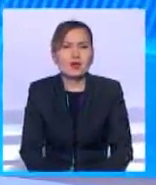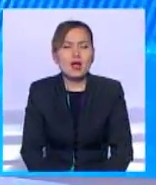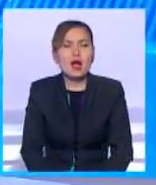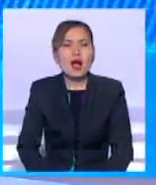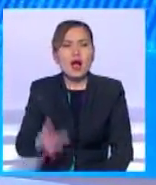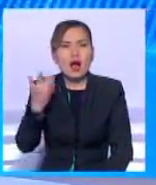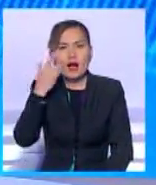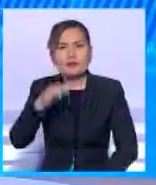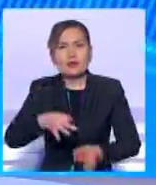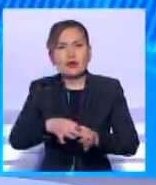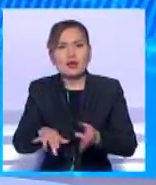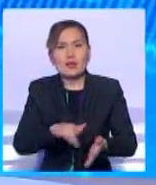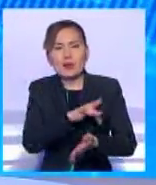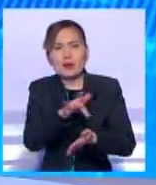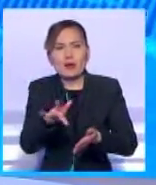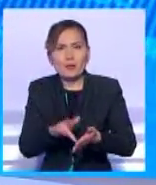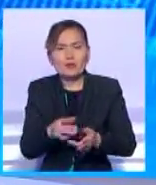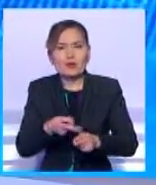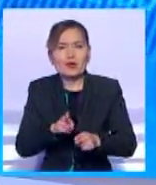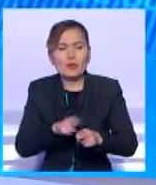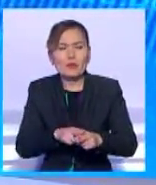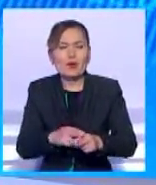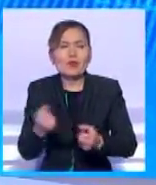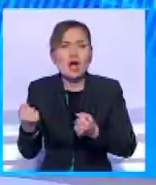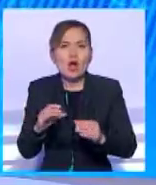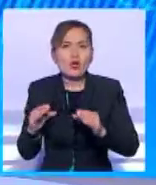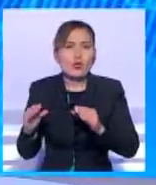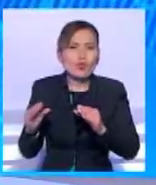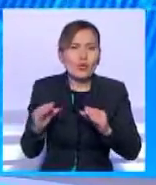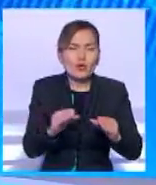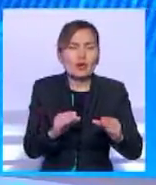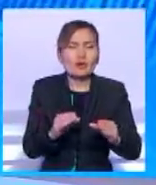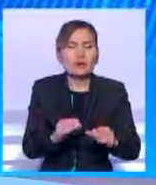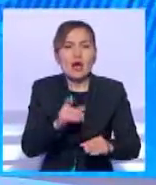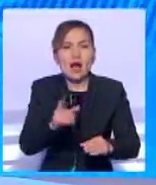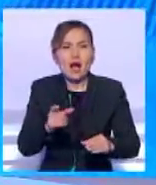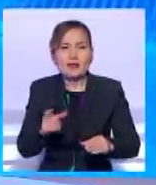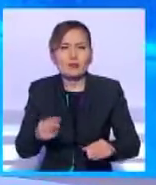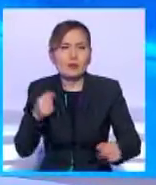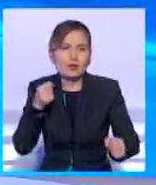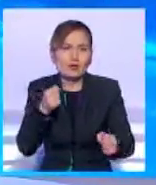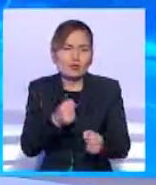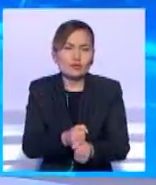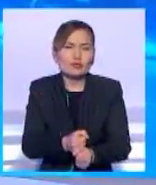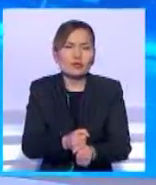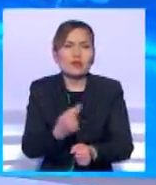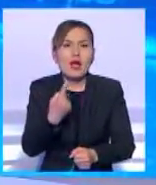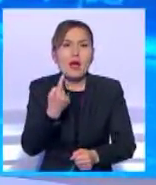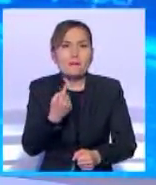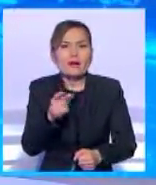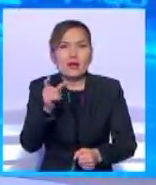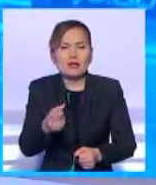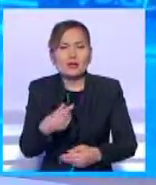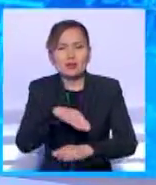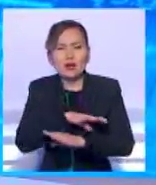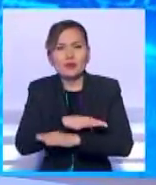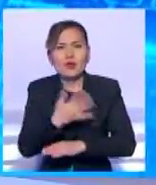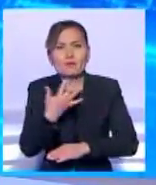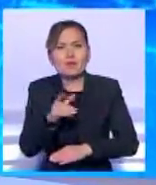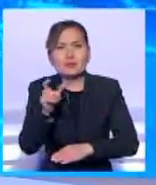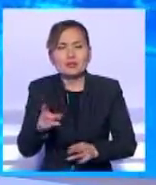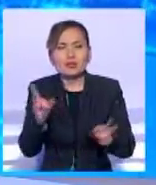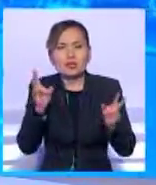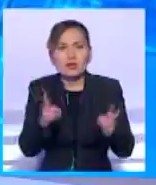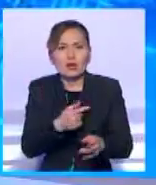Ақштың Сан-Франциско қаласында әлдегім көлігімен жаяу жүргіншілерді қағып бір адам мерт болды. Бесеу жараланған. Полиция өкілінің айтуынша жүргізуші бұл